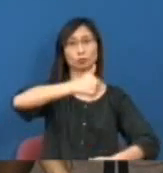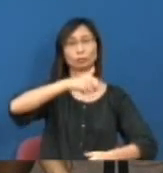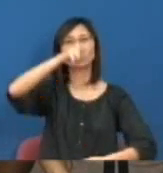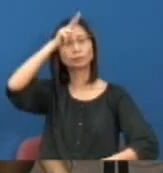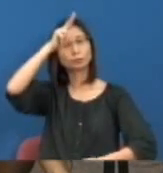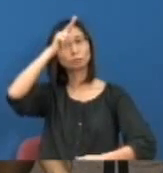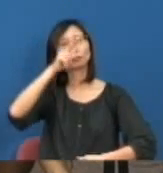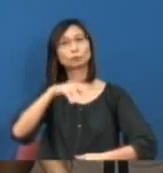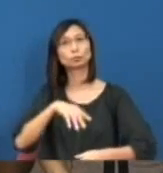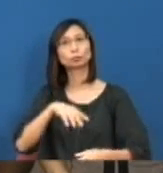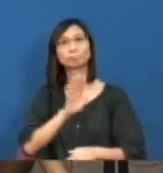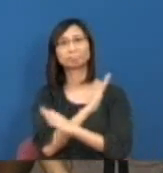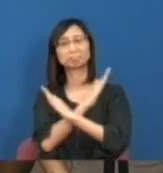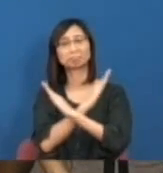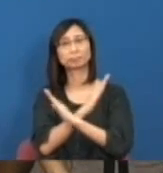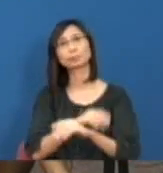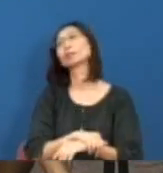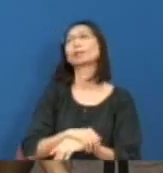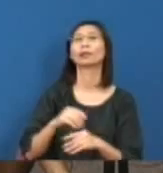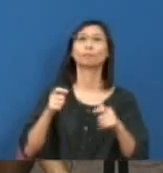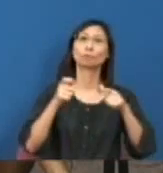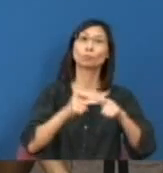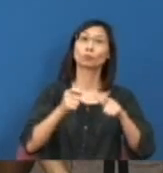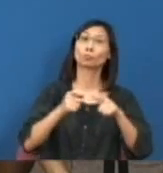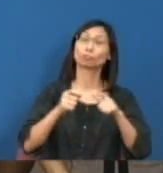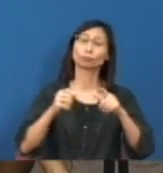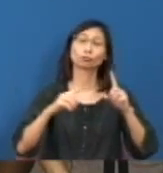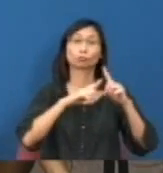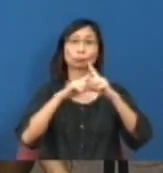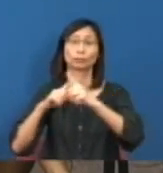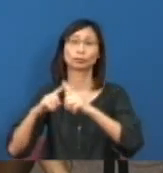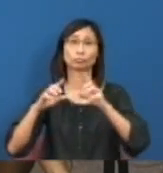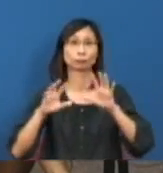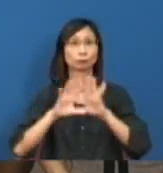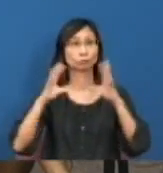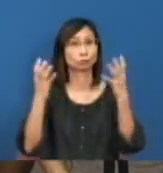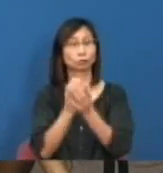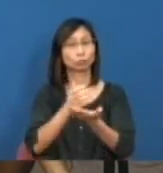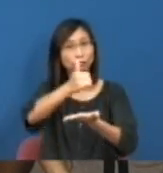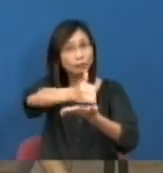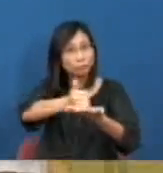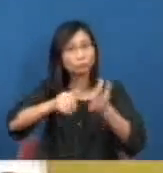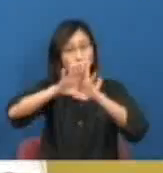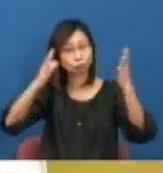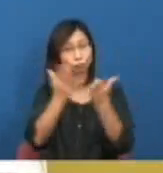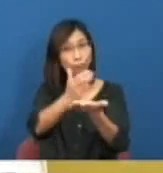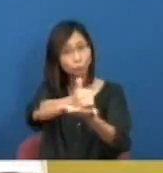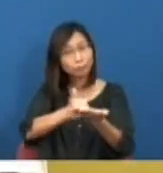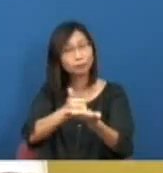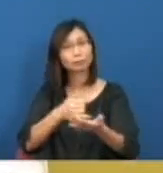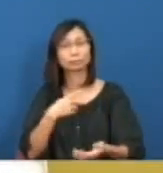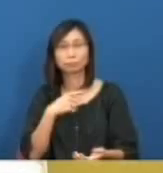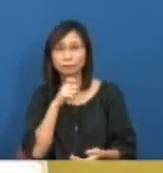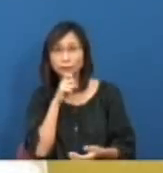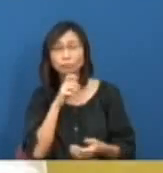嘅話，咁就因為公民黨提咗23個總辭，係咪？咁我又回憶咗好多嘢，其實都係即係同現實有個